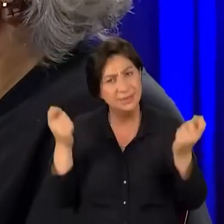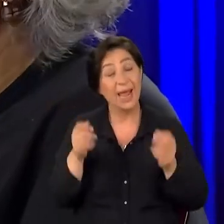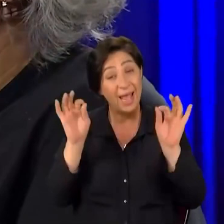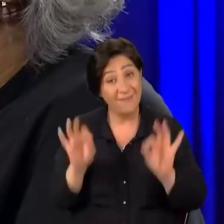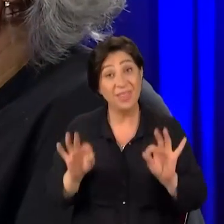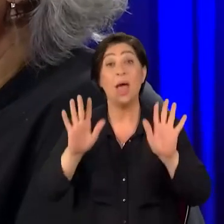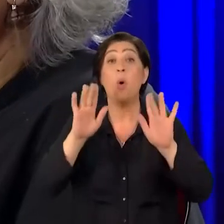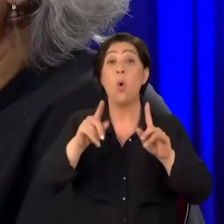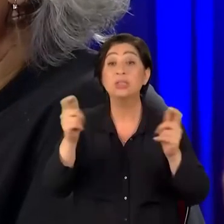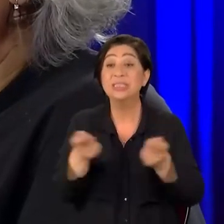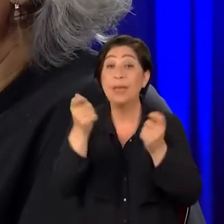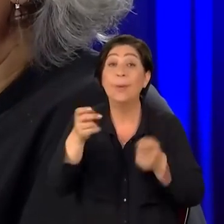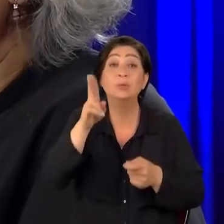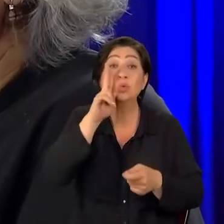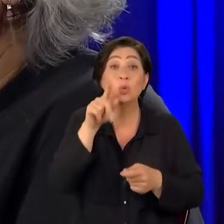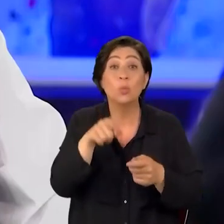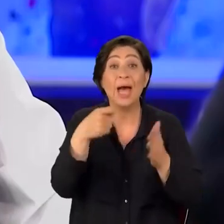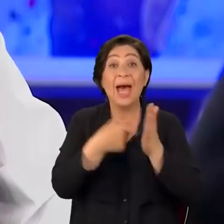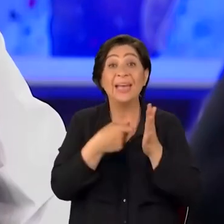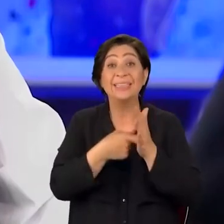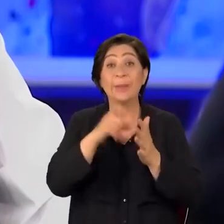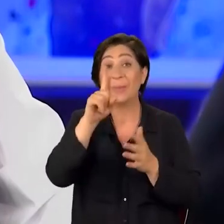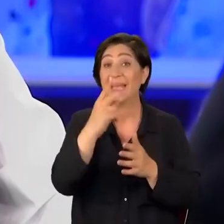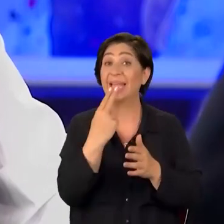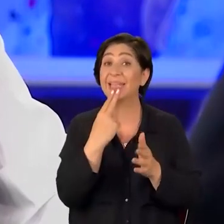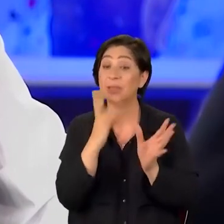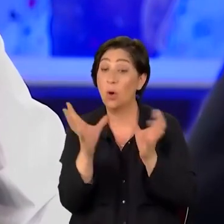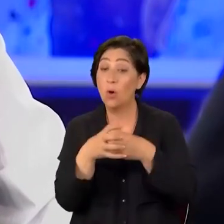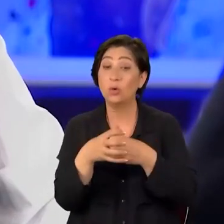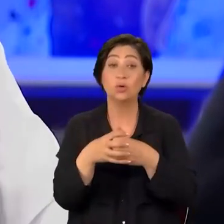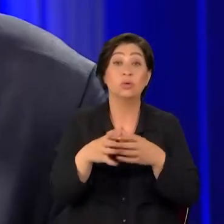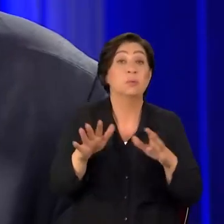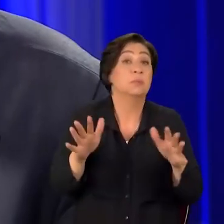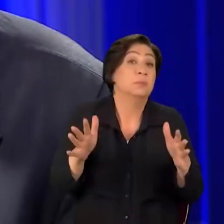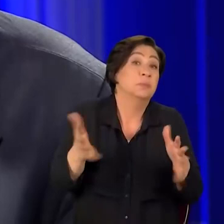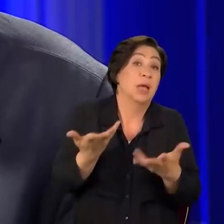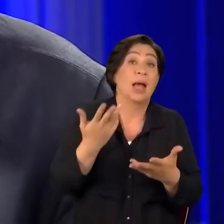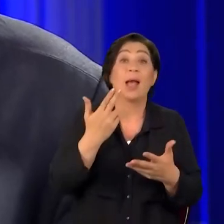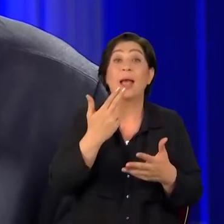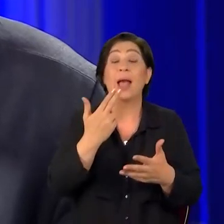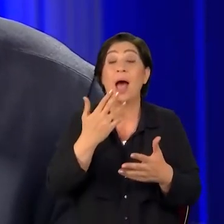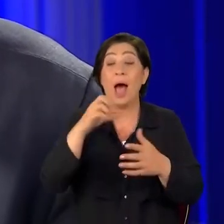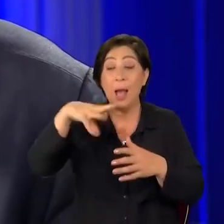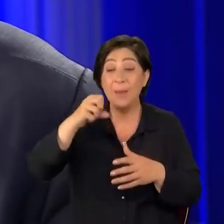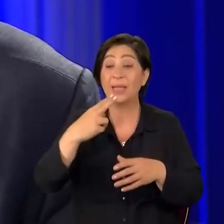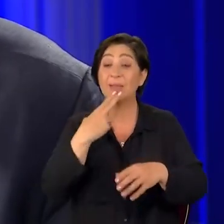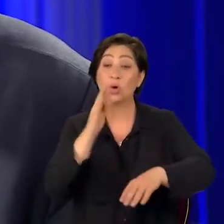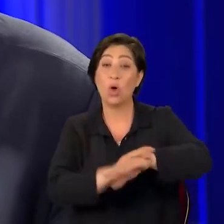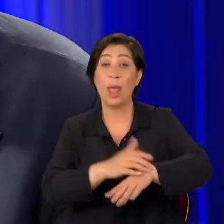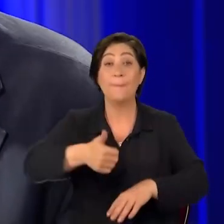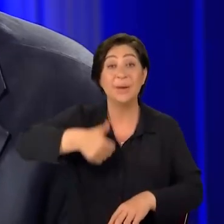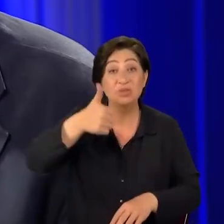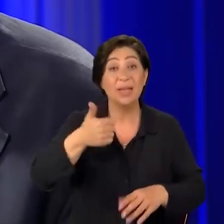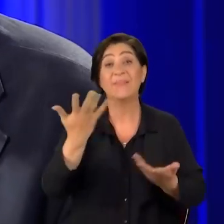sarf ettiler hem de o çabanın sonucunda bunun adı sadece bir kadın örgütü ya da işte AK Parti Kadın Kolları